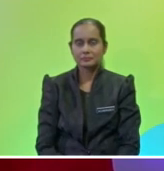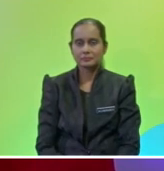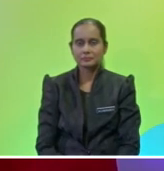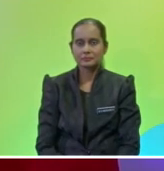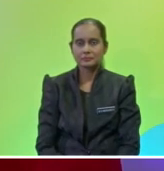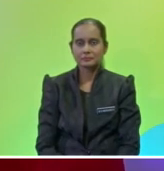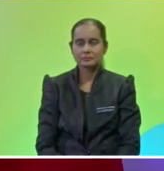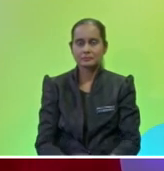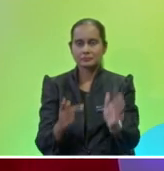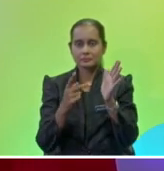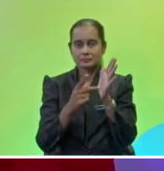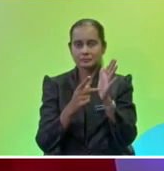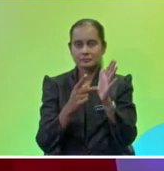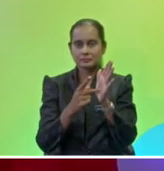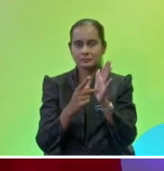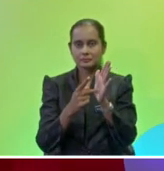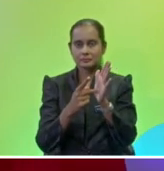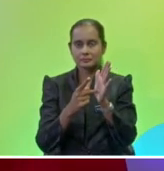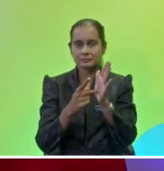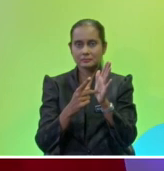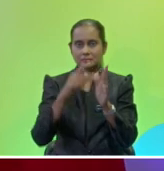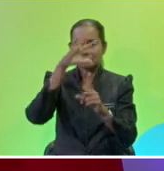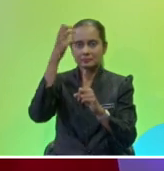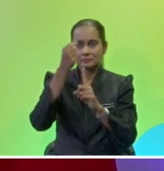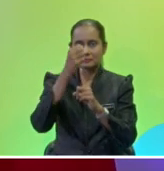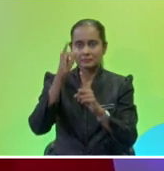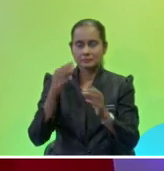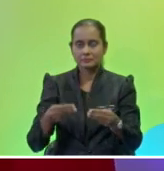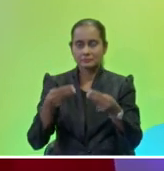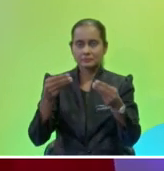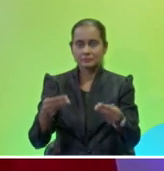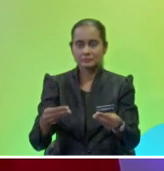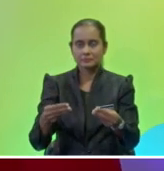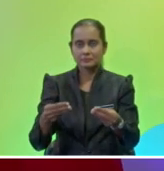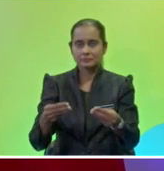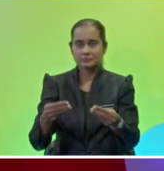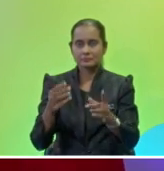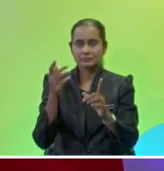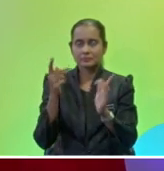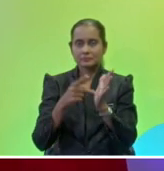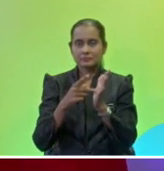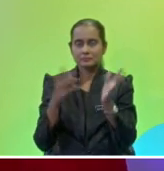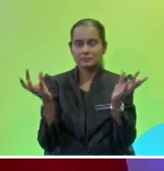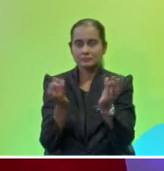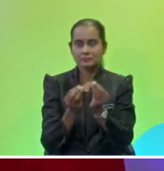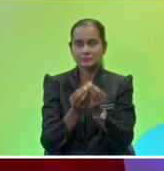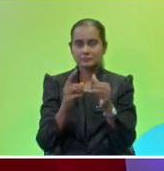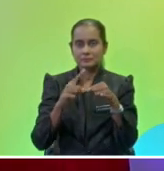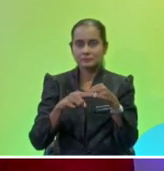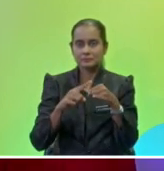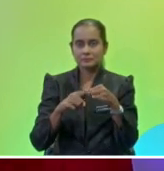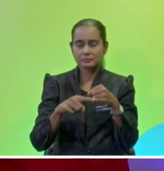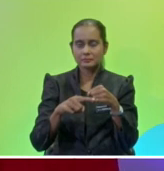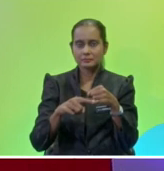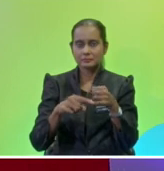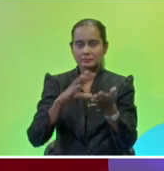pula mengira daripada situasi yang diberi Mira kiri jumlahnya dan akhir sekali Mira belajar tentang menulis